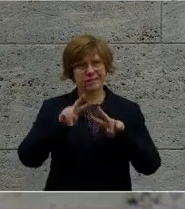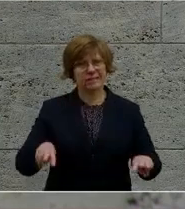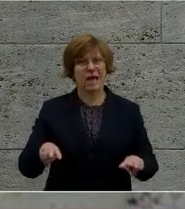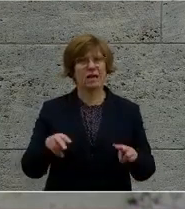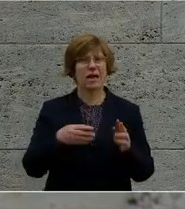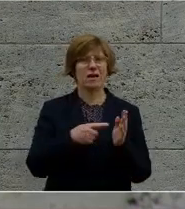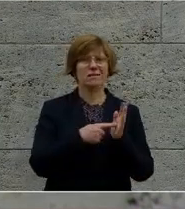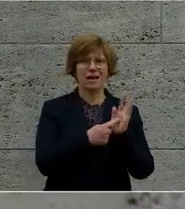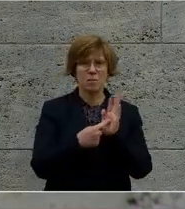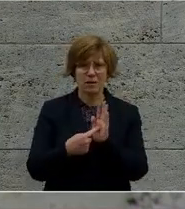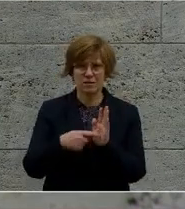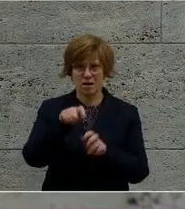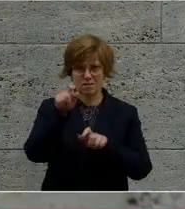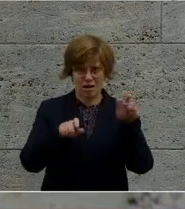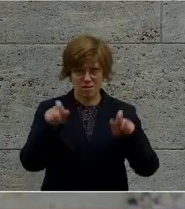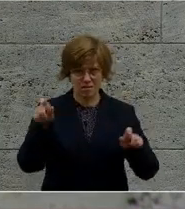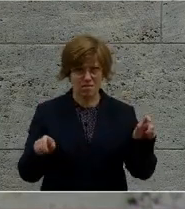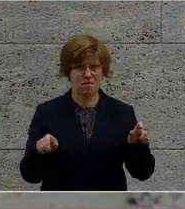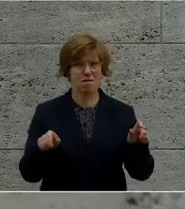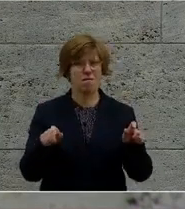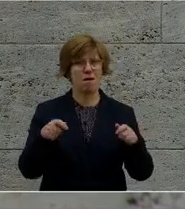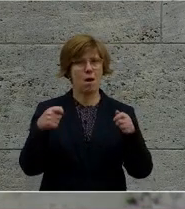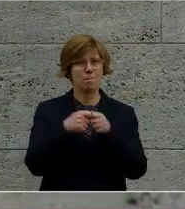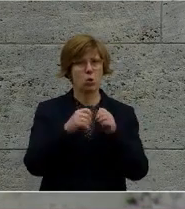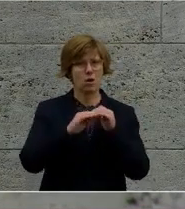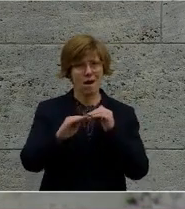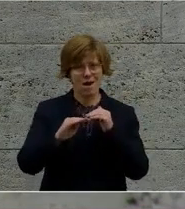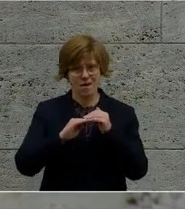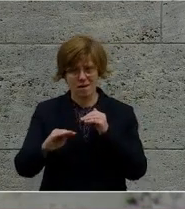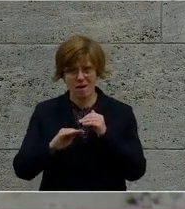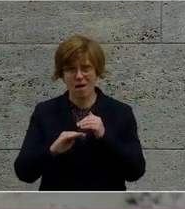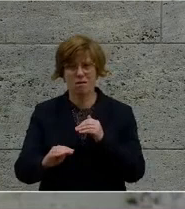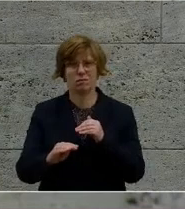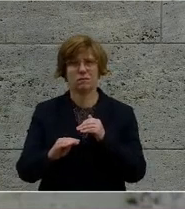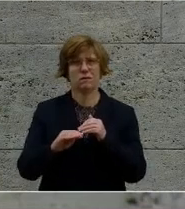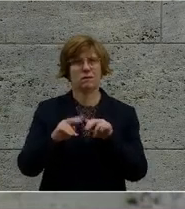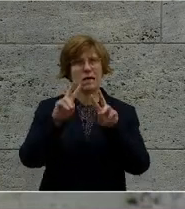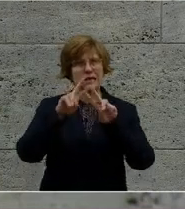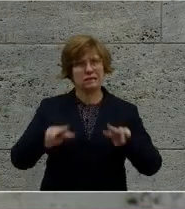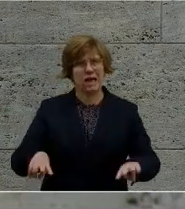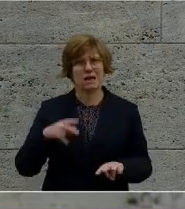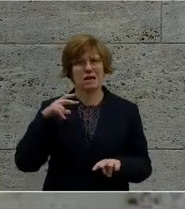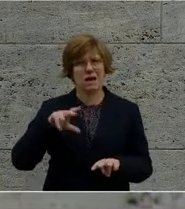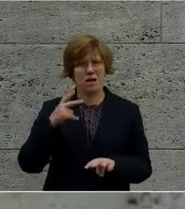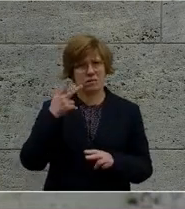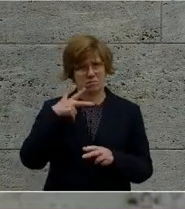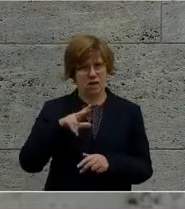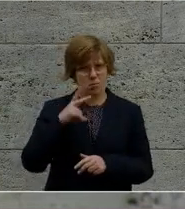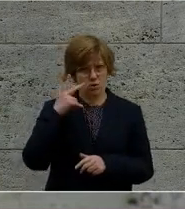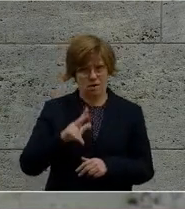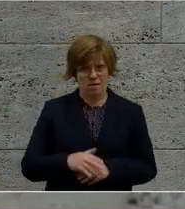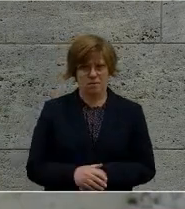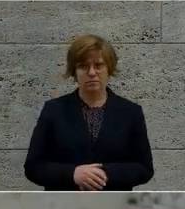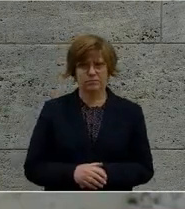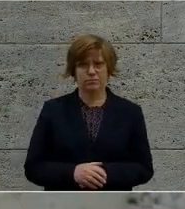geehrte Repräsentantinnen und Repräsentanten aus Bund und Ländern, meine sehr geehrten Damen und Herren.